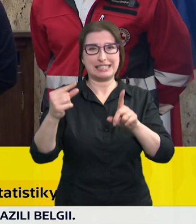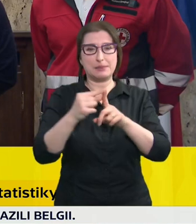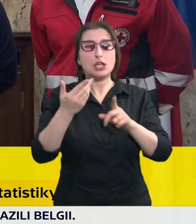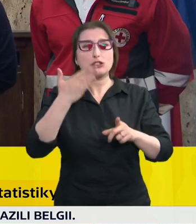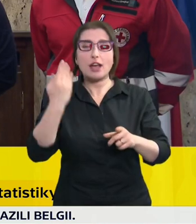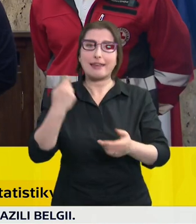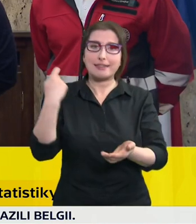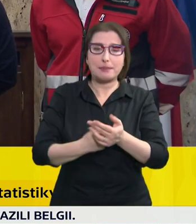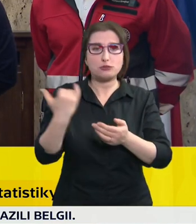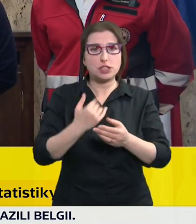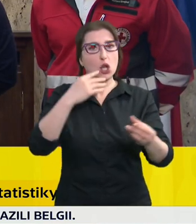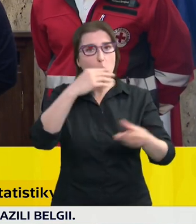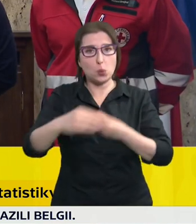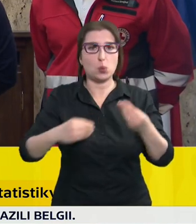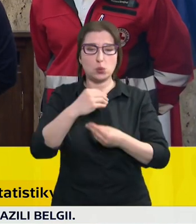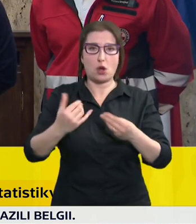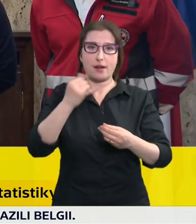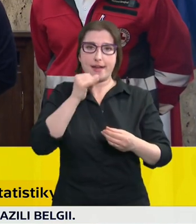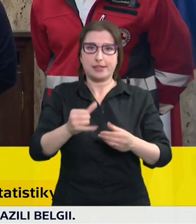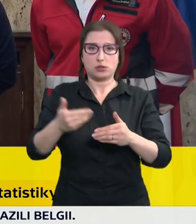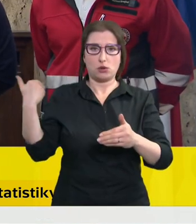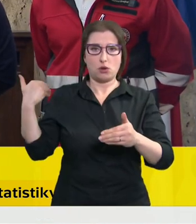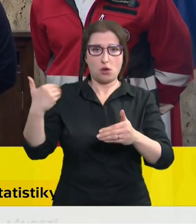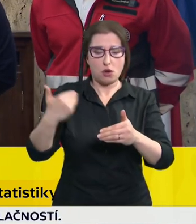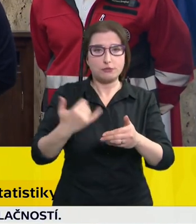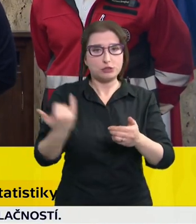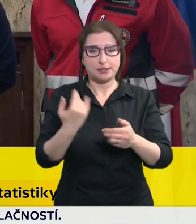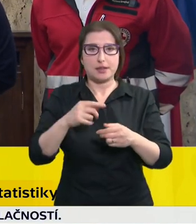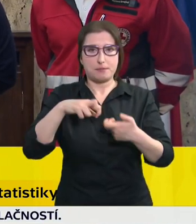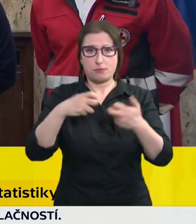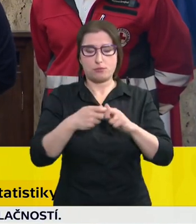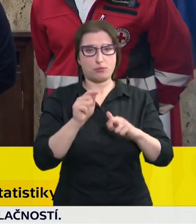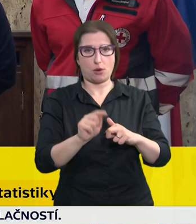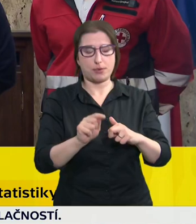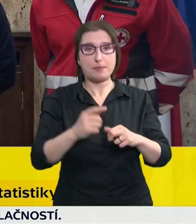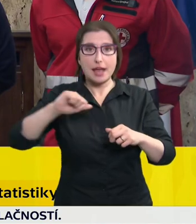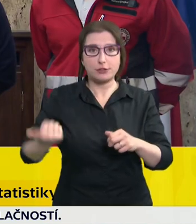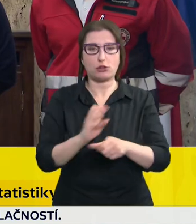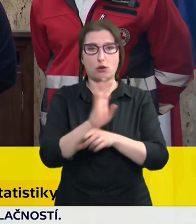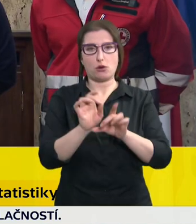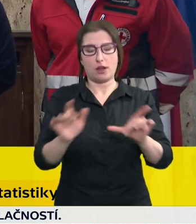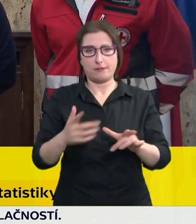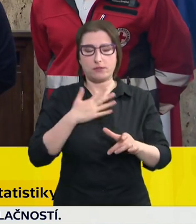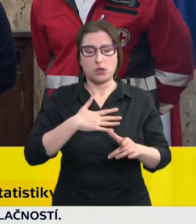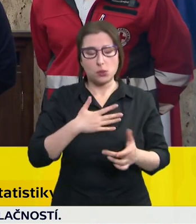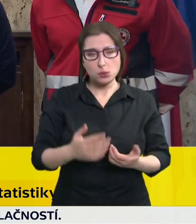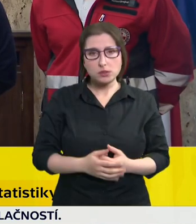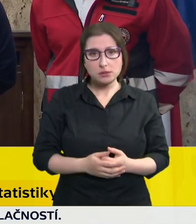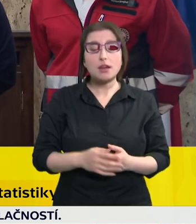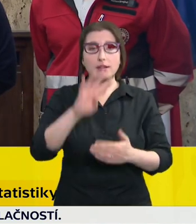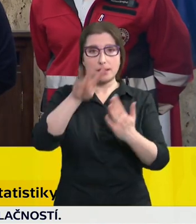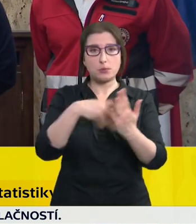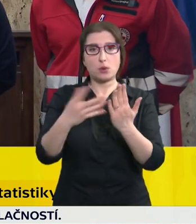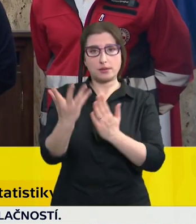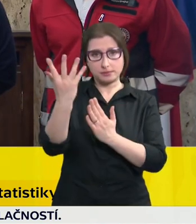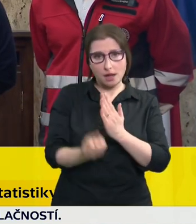Je to nadstandardní měsíc, pokud jde o nemocnost. Proto ta procenta. A k té otázce velmi rychle. Stáhněte si tu tabulku a zjistíte, že